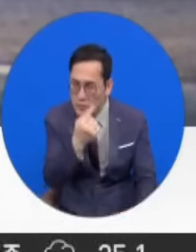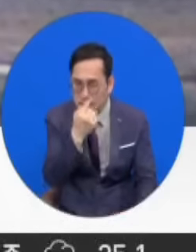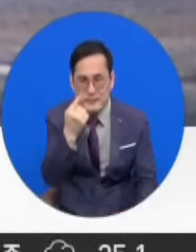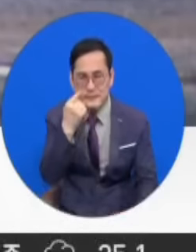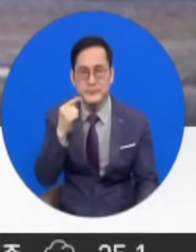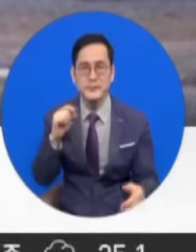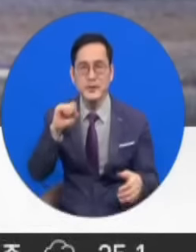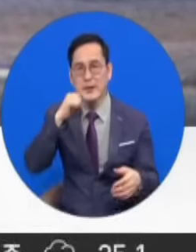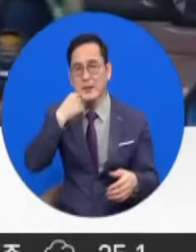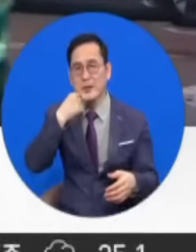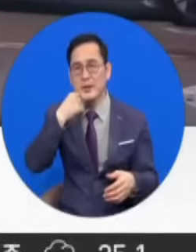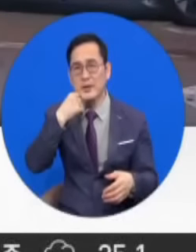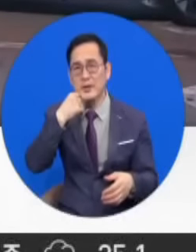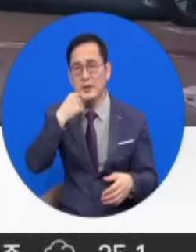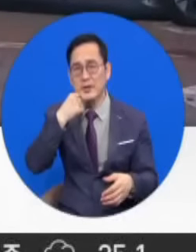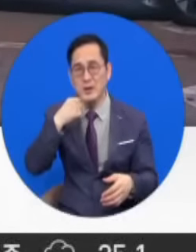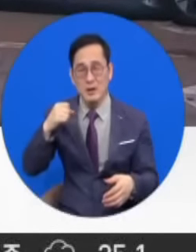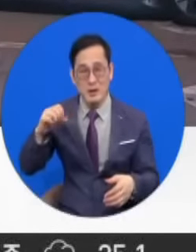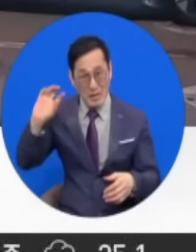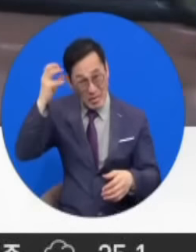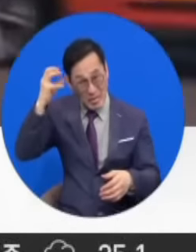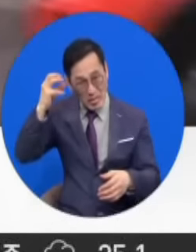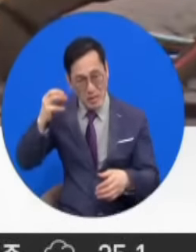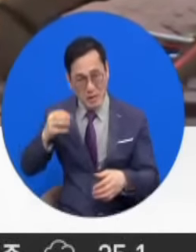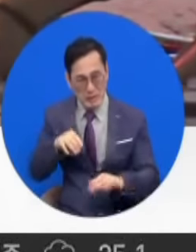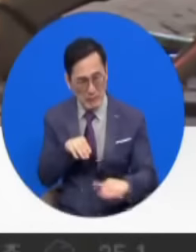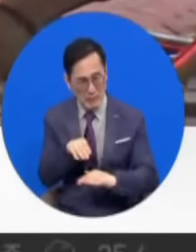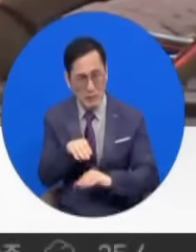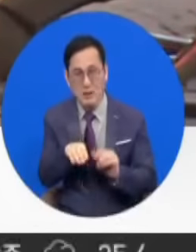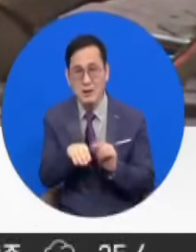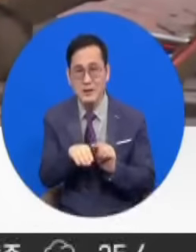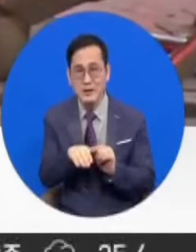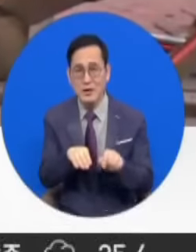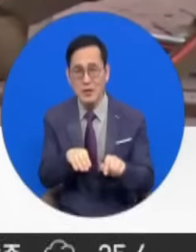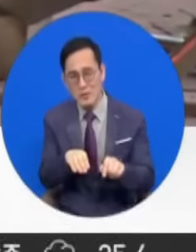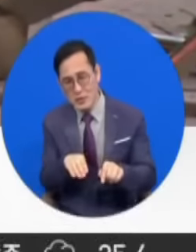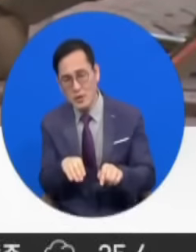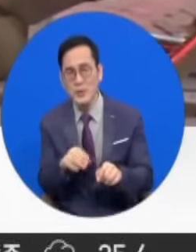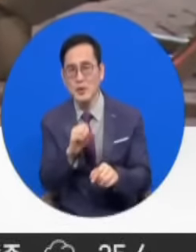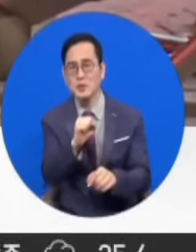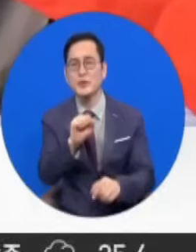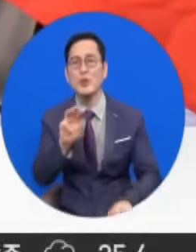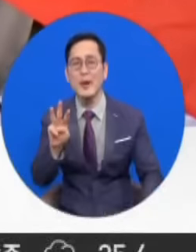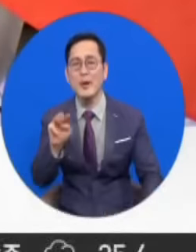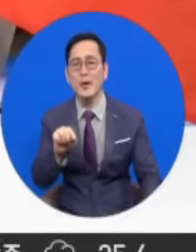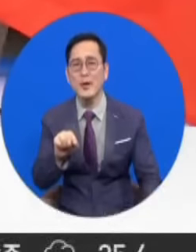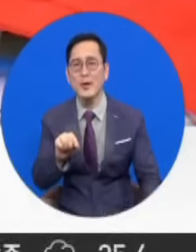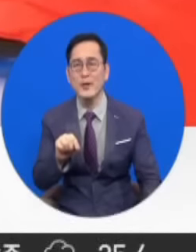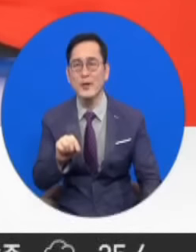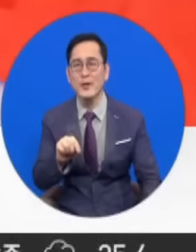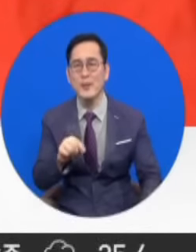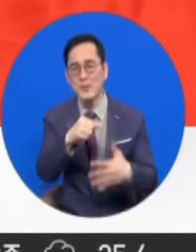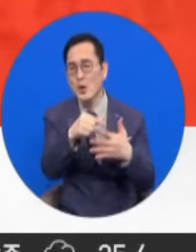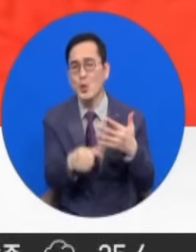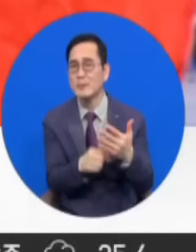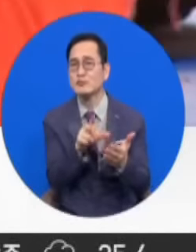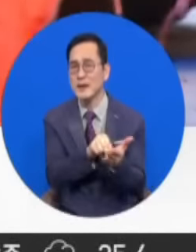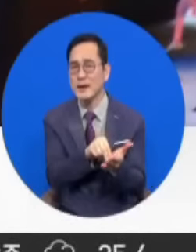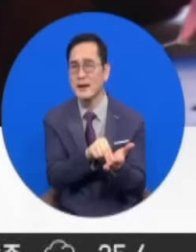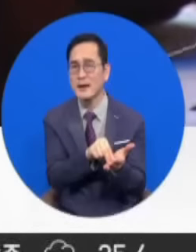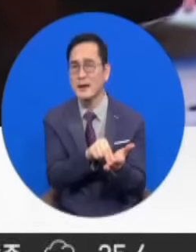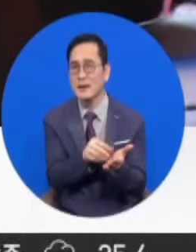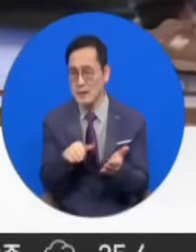급발진은 소프트웨어에 관한 문제고요. 네. 일반적으로 자동차의 하드웨어 그러니까 뭐 부품 손상이랄지 그런 아니면 관리를 잘못했지